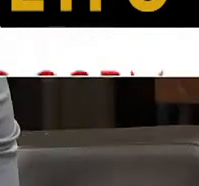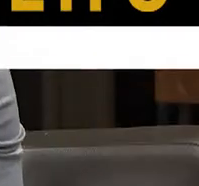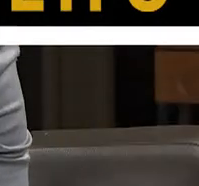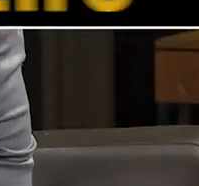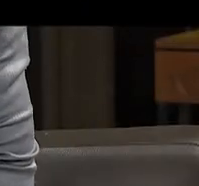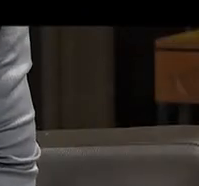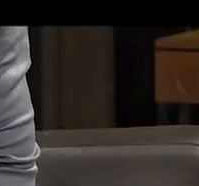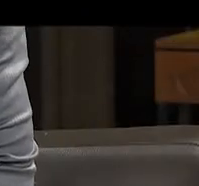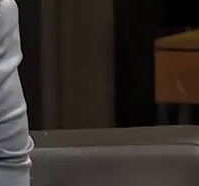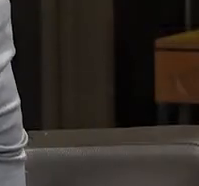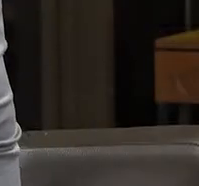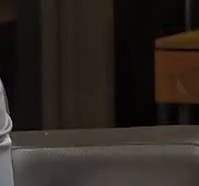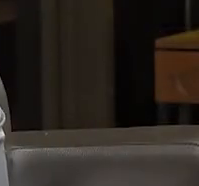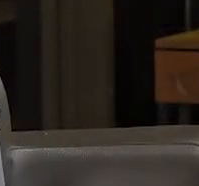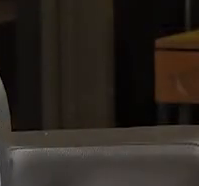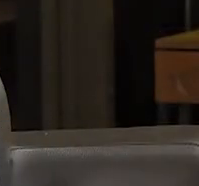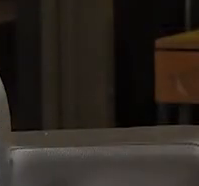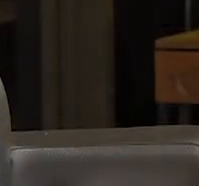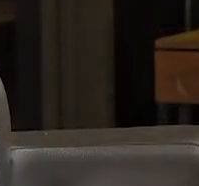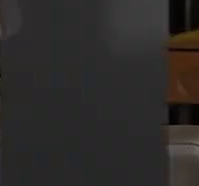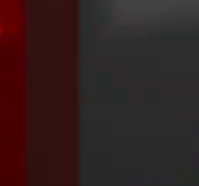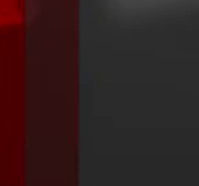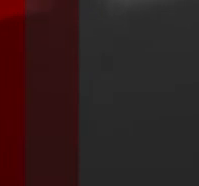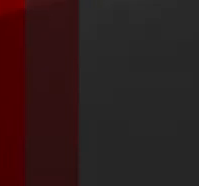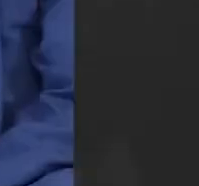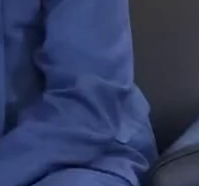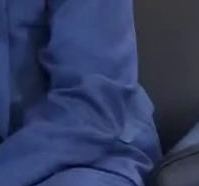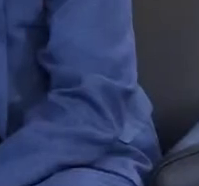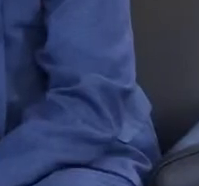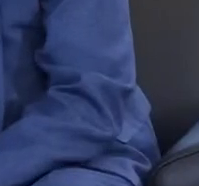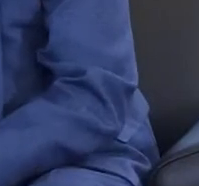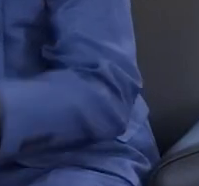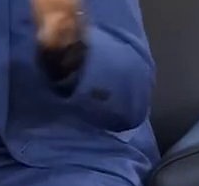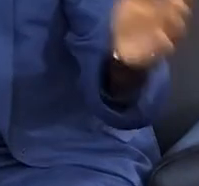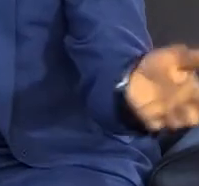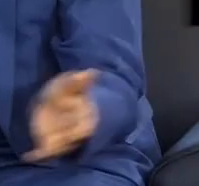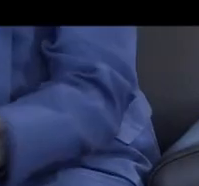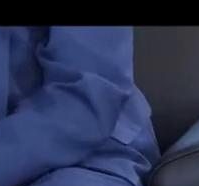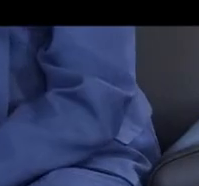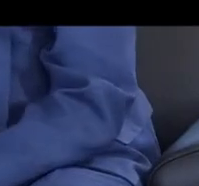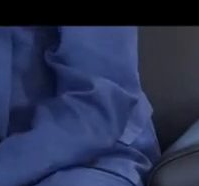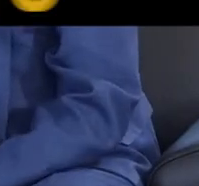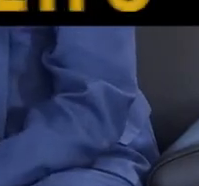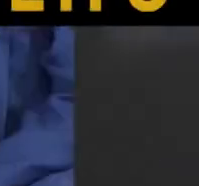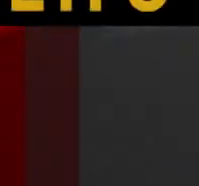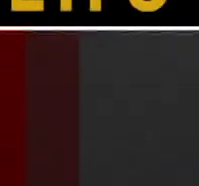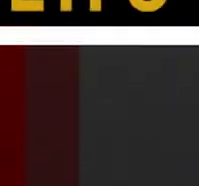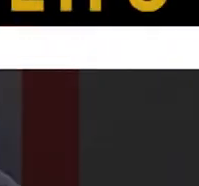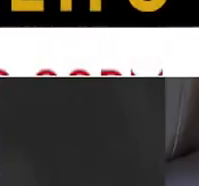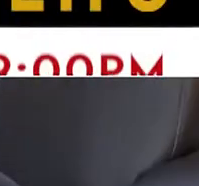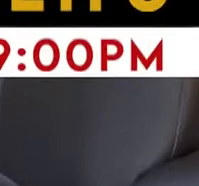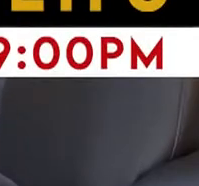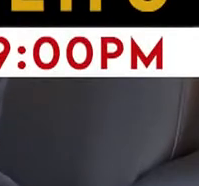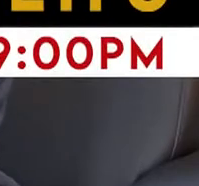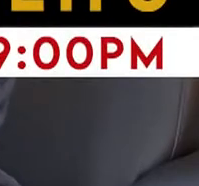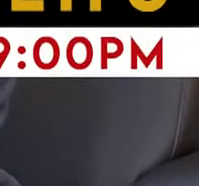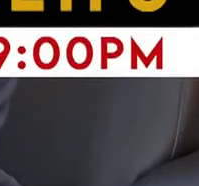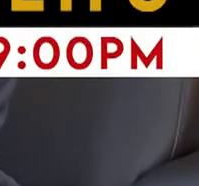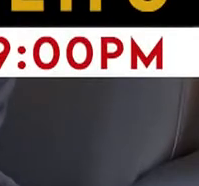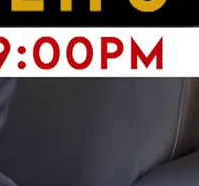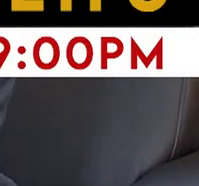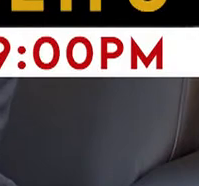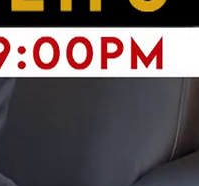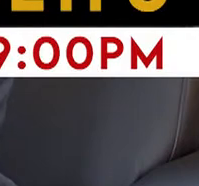endani kumikisa lusito esiveni. Kulandzela kuthi sive samcela uhulumende sibayeni ukuthi akasuke embabane